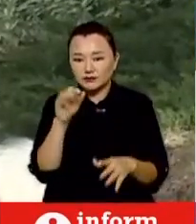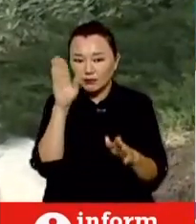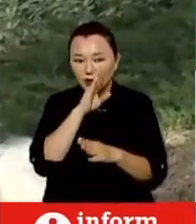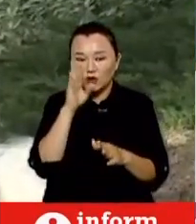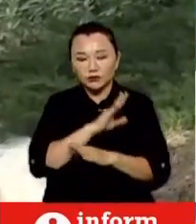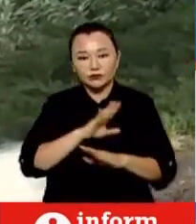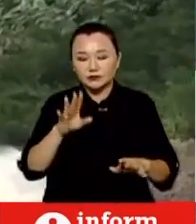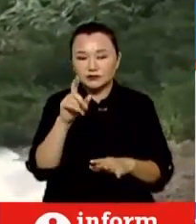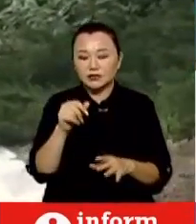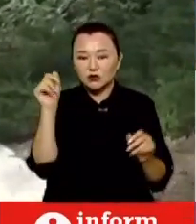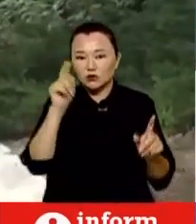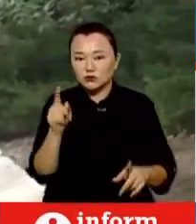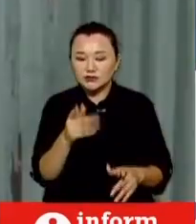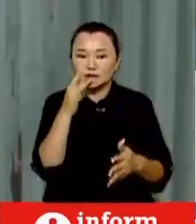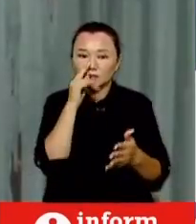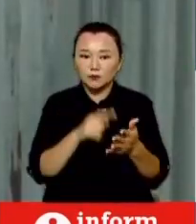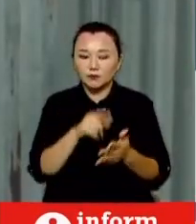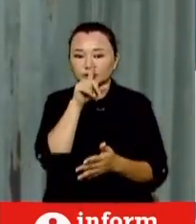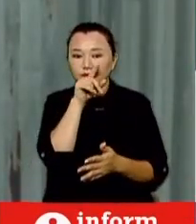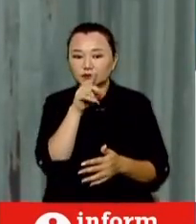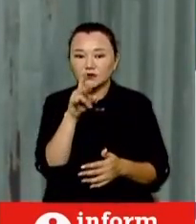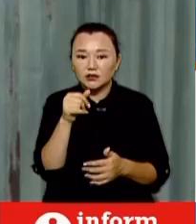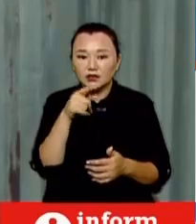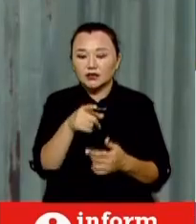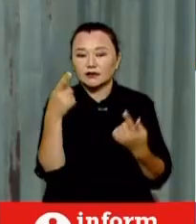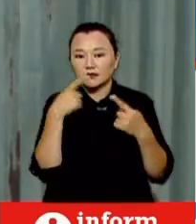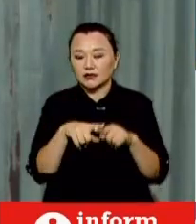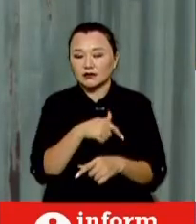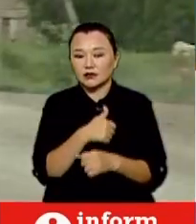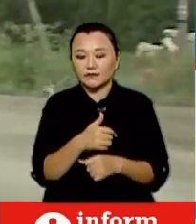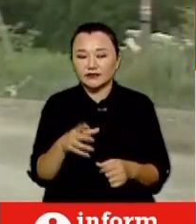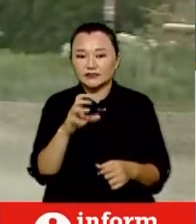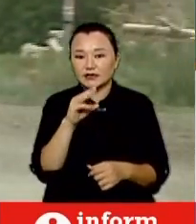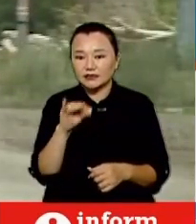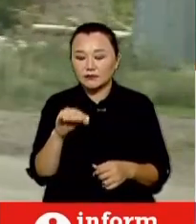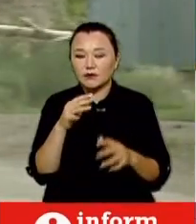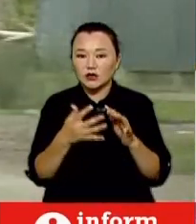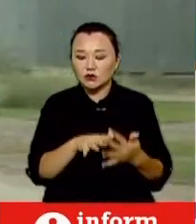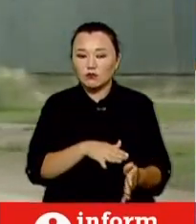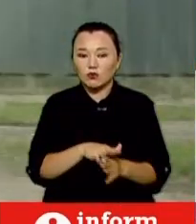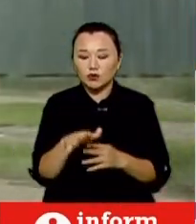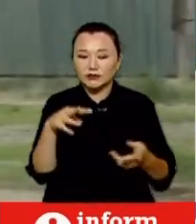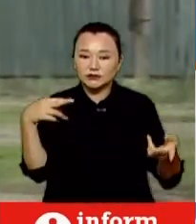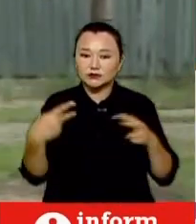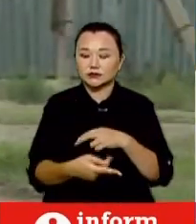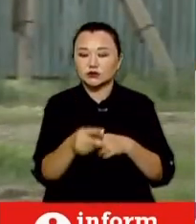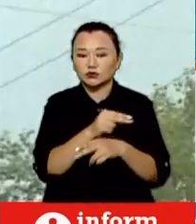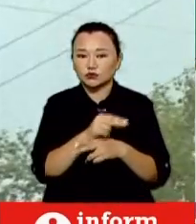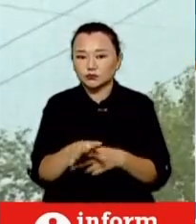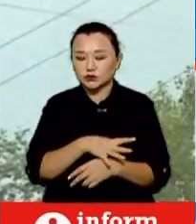погоды, но и из-за гроз или попадания птиц на оборудование. Но главное, электросетям поселка нужна полная реконструкция. Их строили